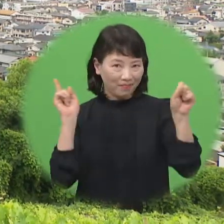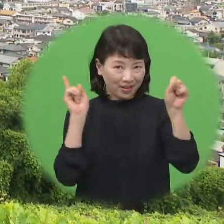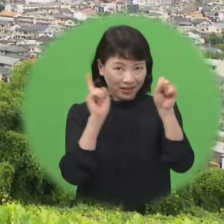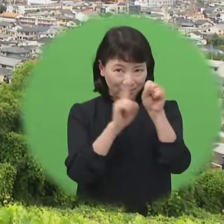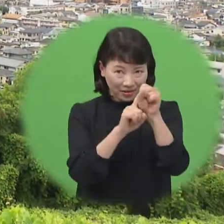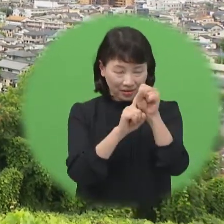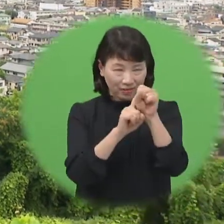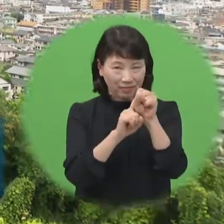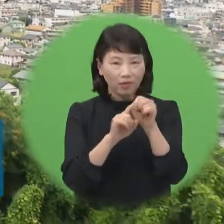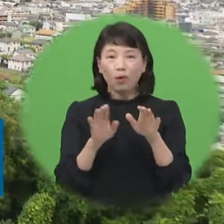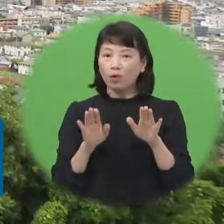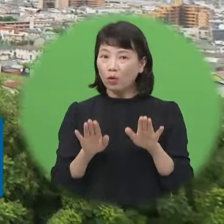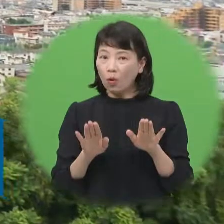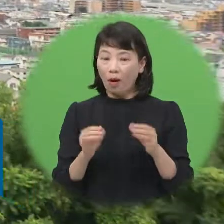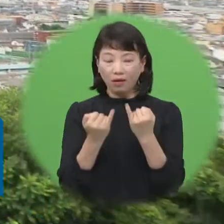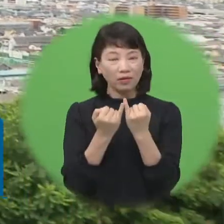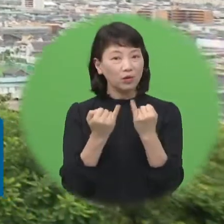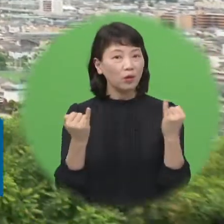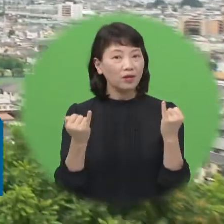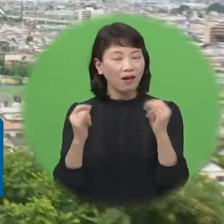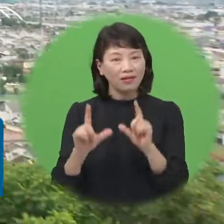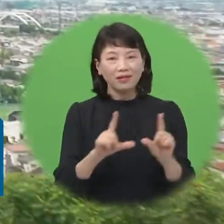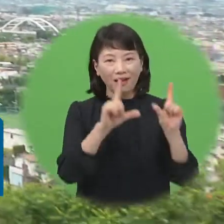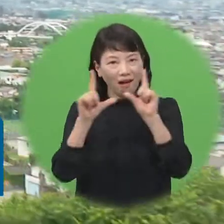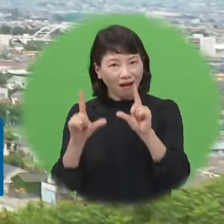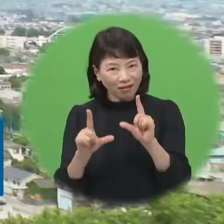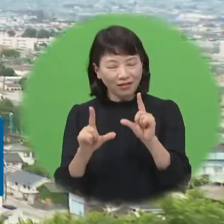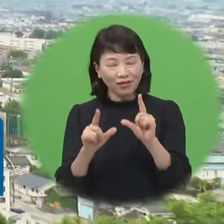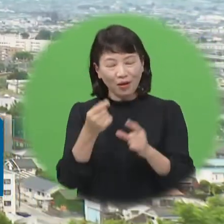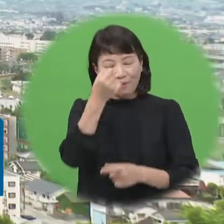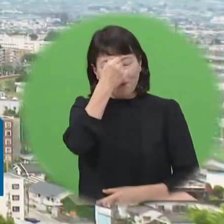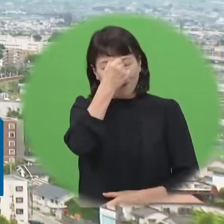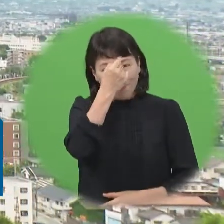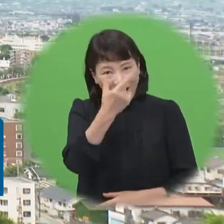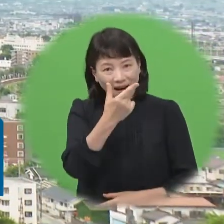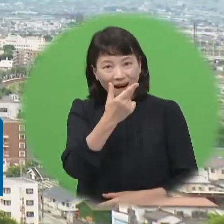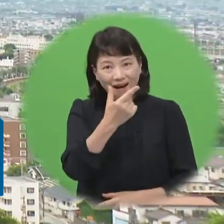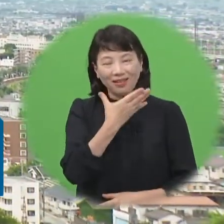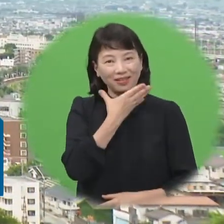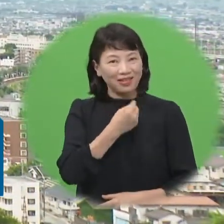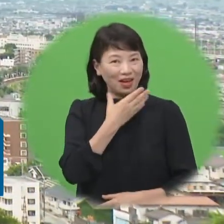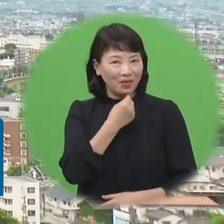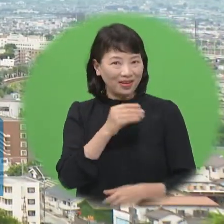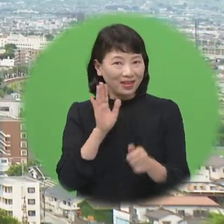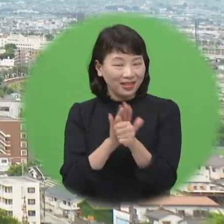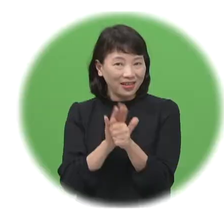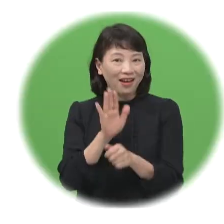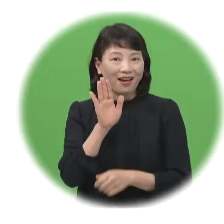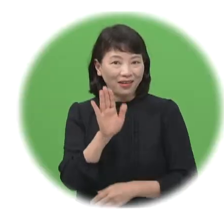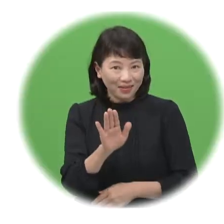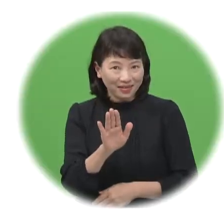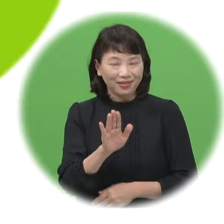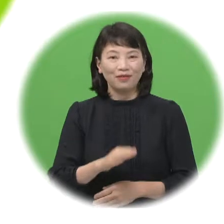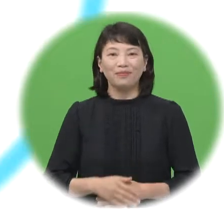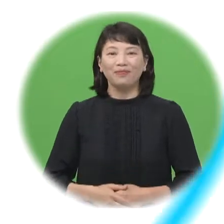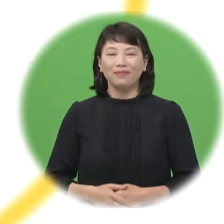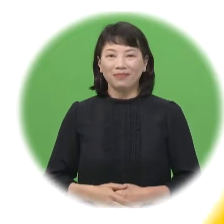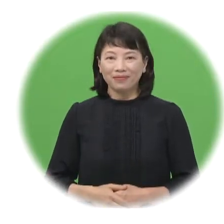ます。そこで今回は女性が社会で輝く支援に注目しました。